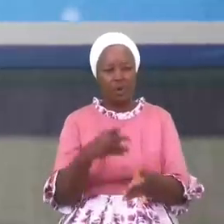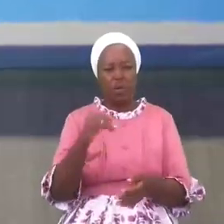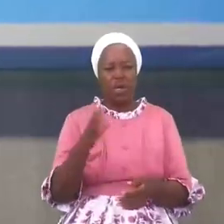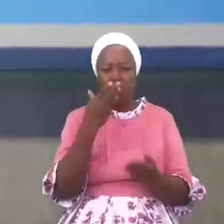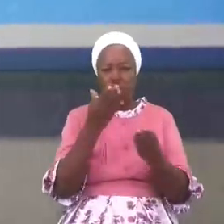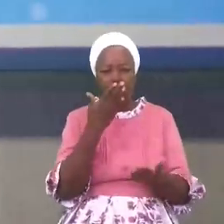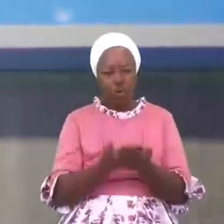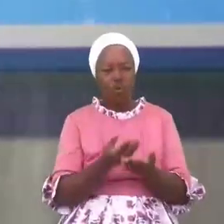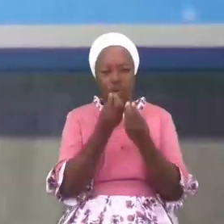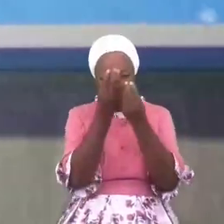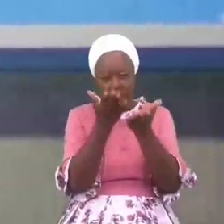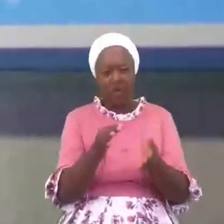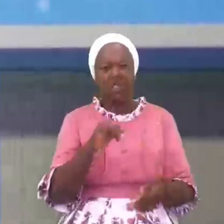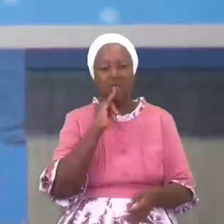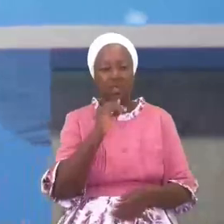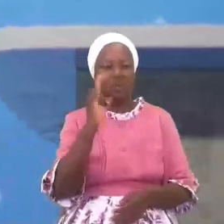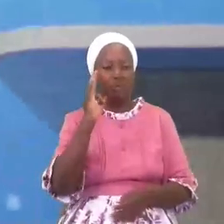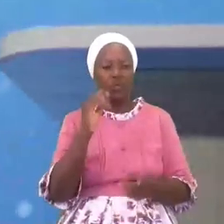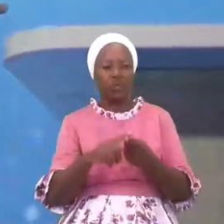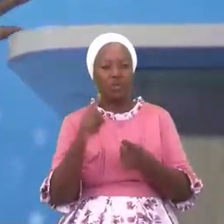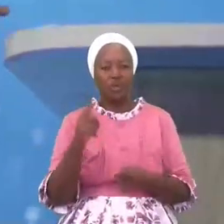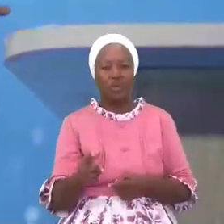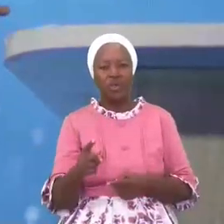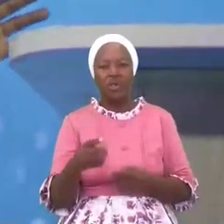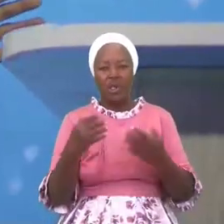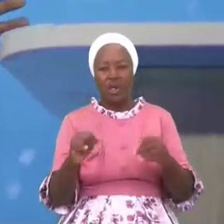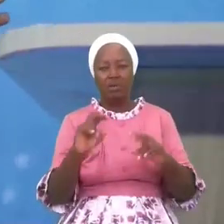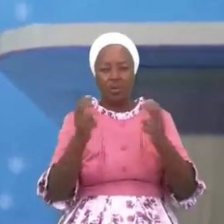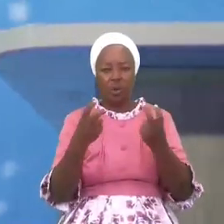qui vous est annoncée par l'Évangile. Je vous